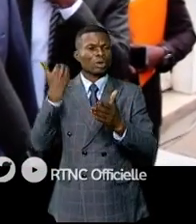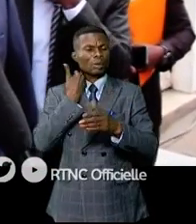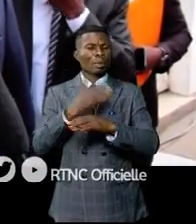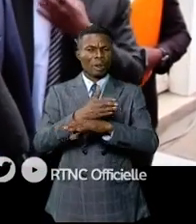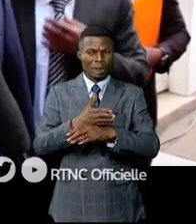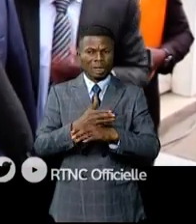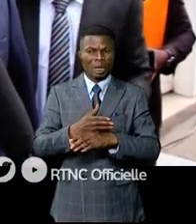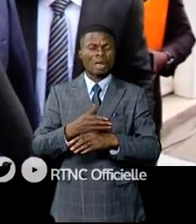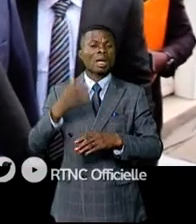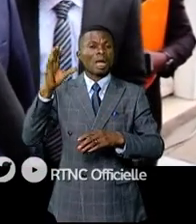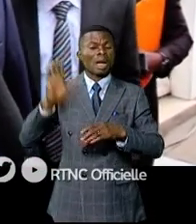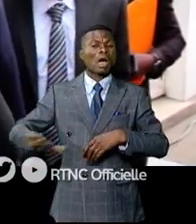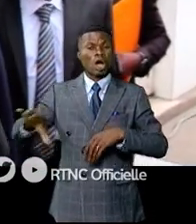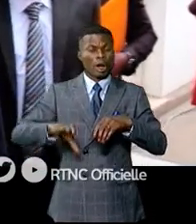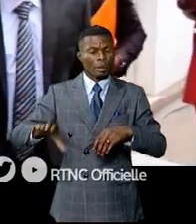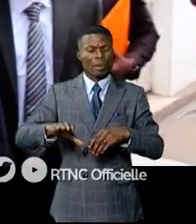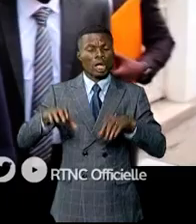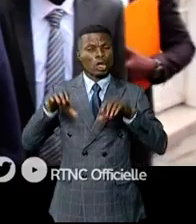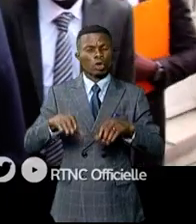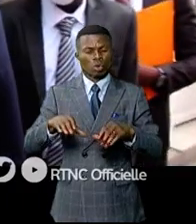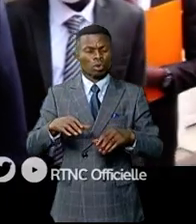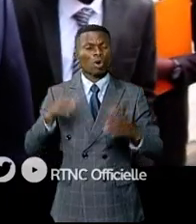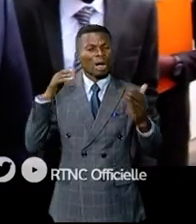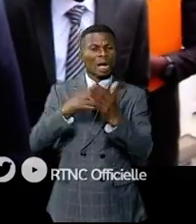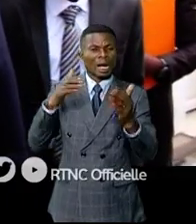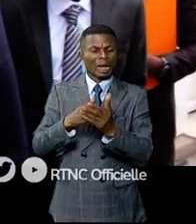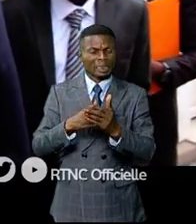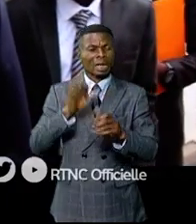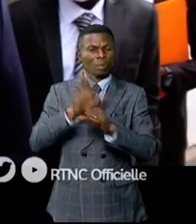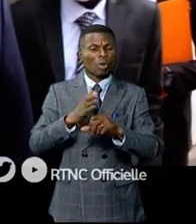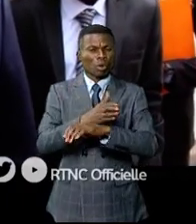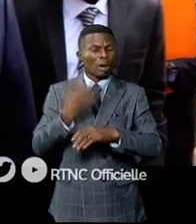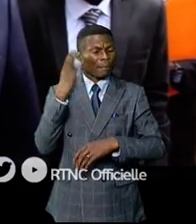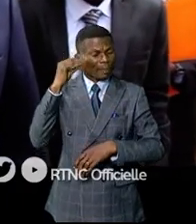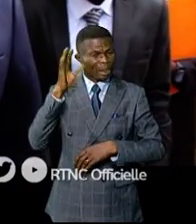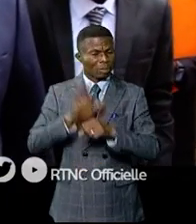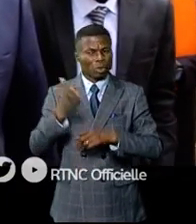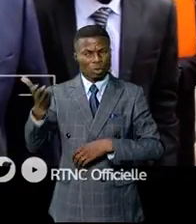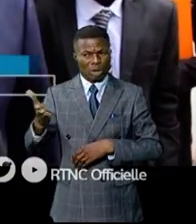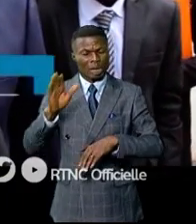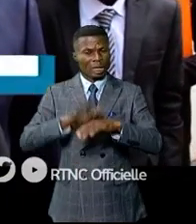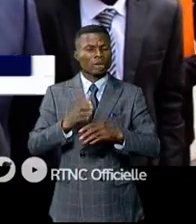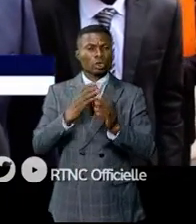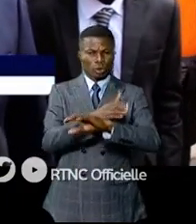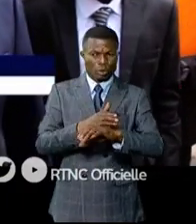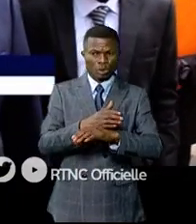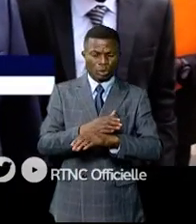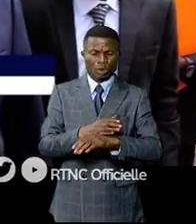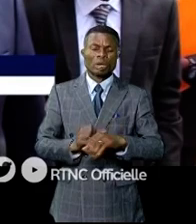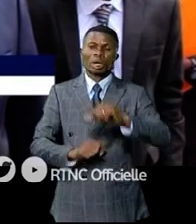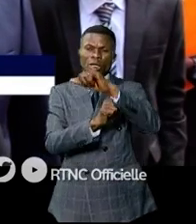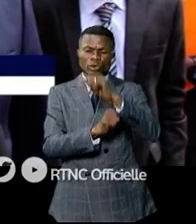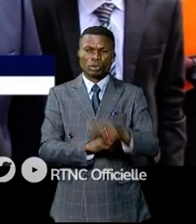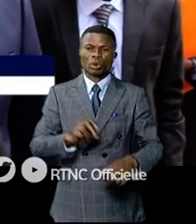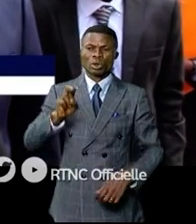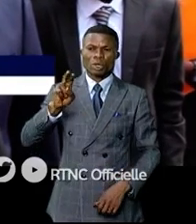menacé par beaucoup d'épidémies, surtout en ce qui concerne les bovins. Et il faut des expertises pour cela. Avec l'appui de l'USAID et de